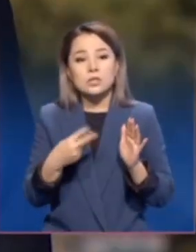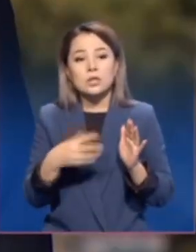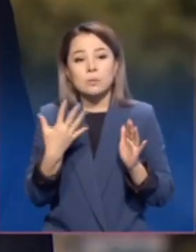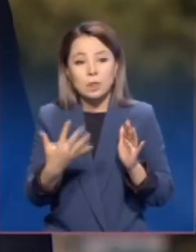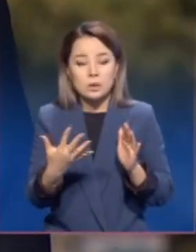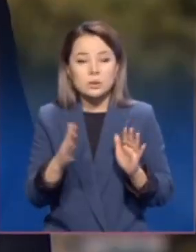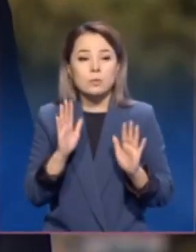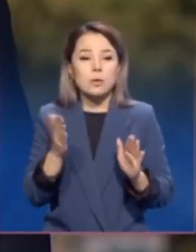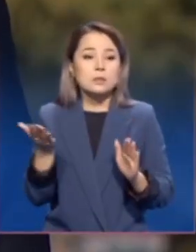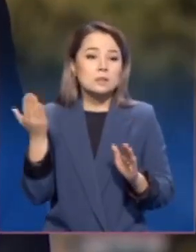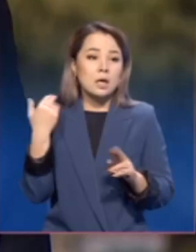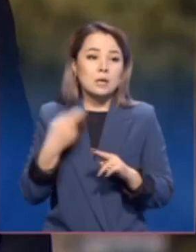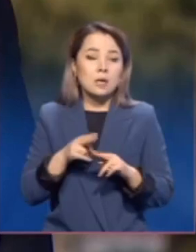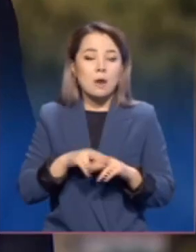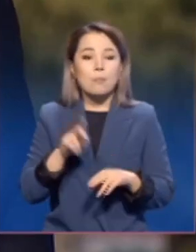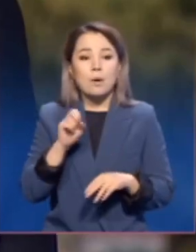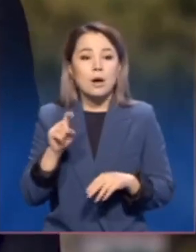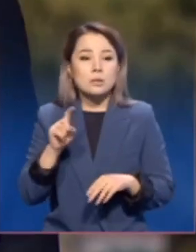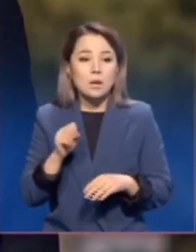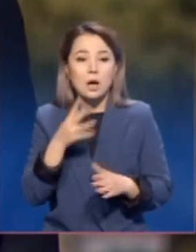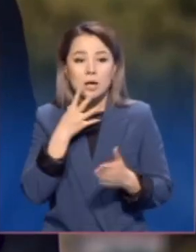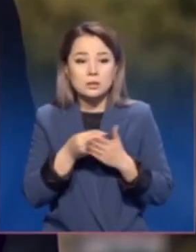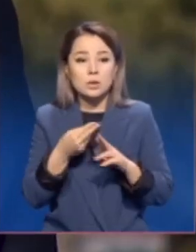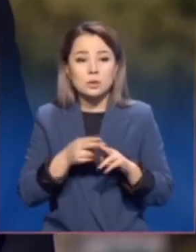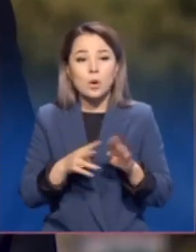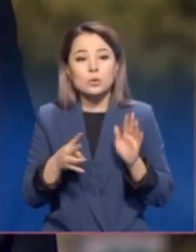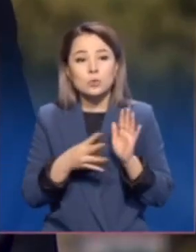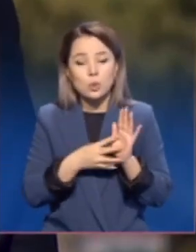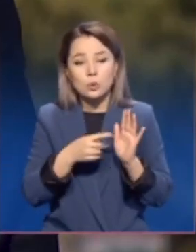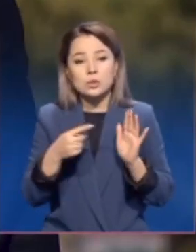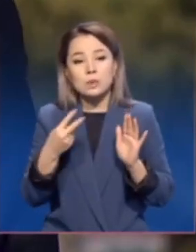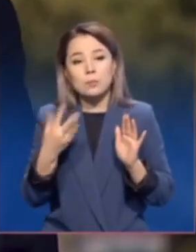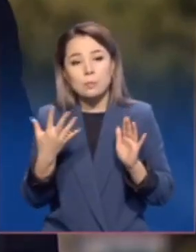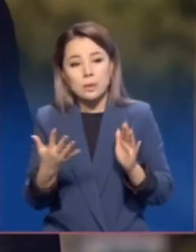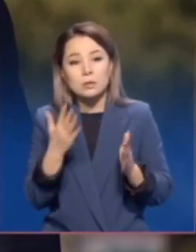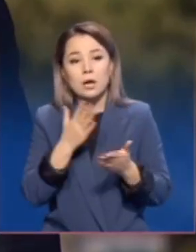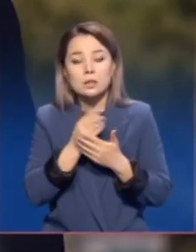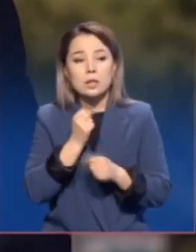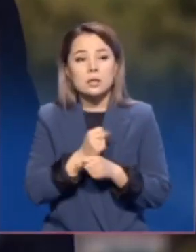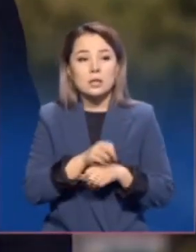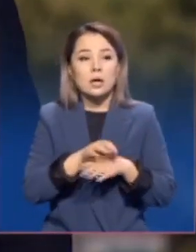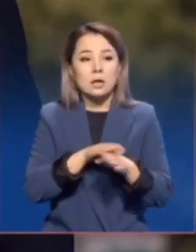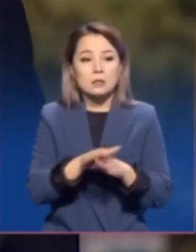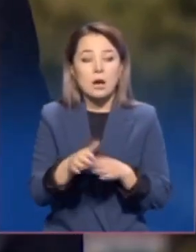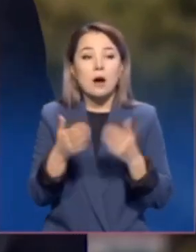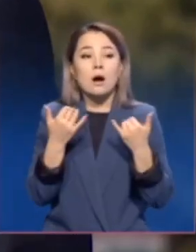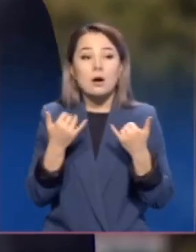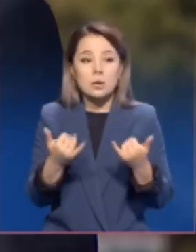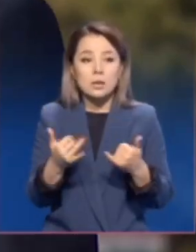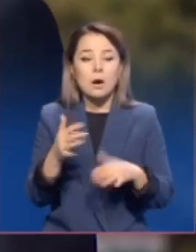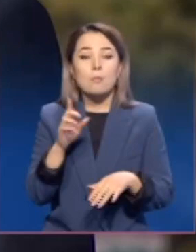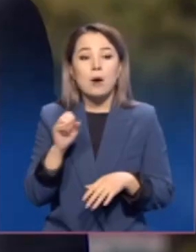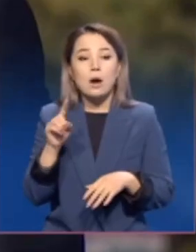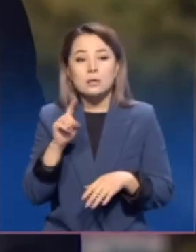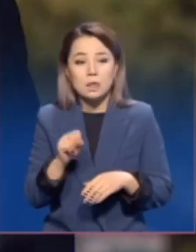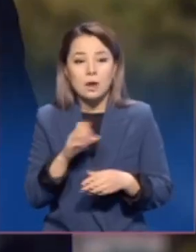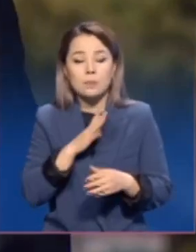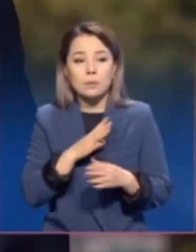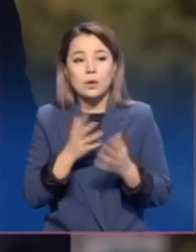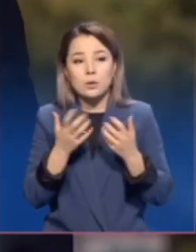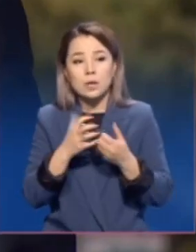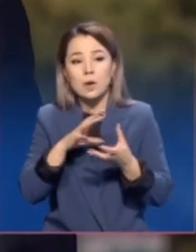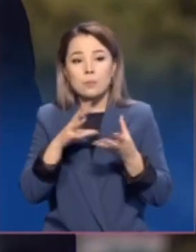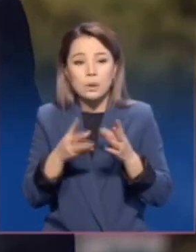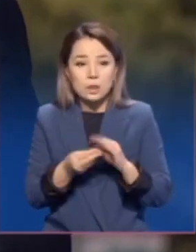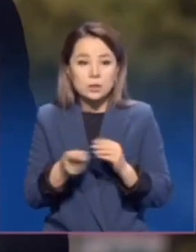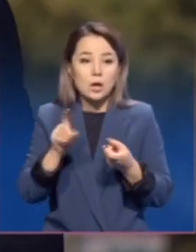кезінде базалық мөлшерлеме біздің елде 9-25 болған кезде жасалған еді. Ал қазір базалық мөлшерлеменің